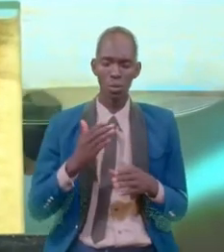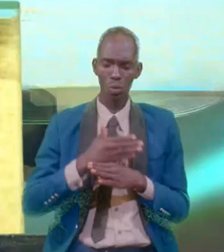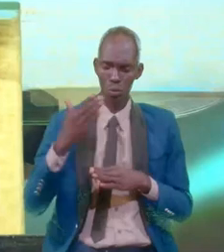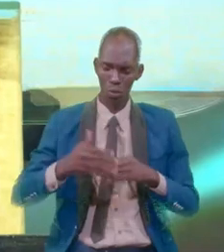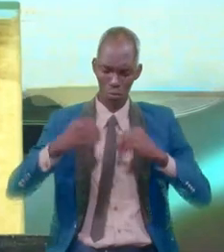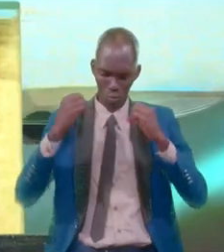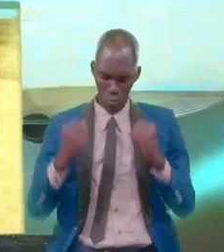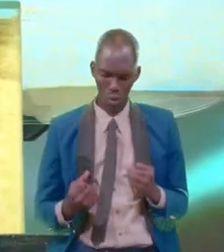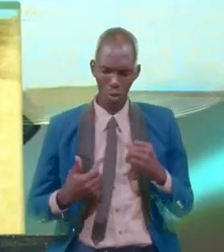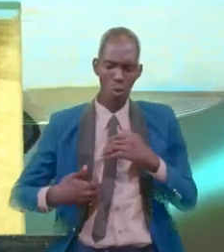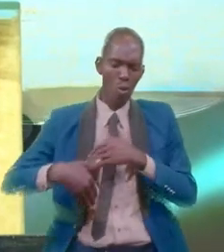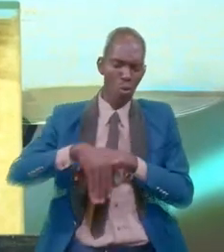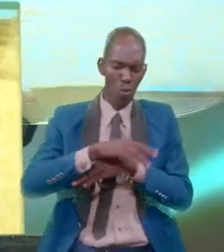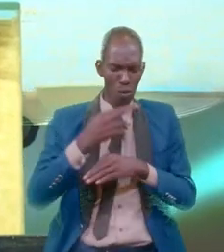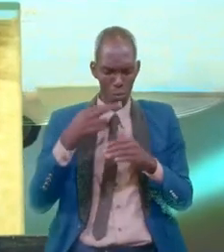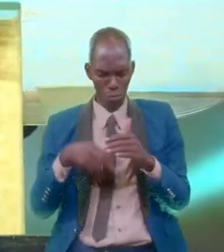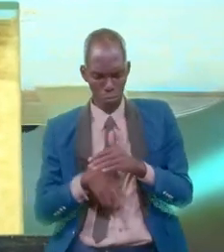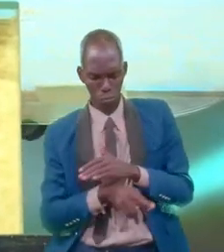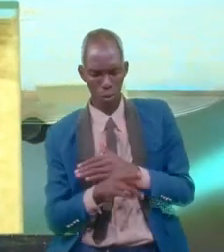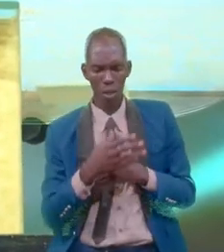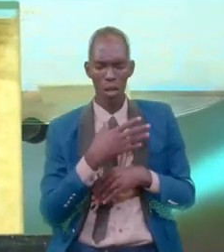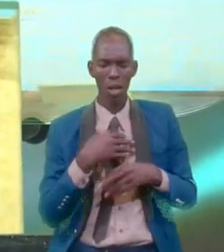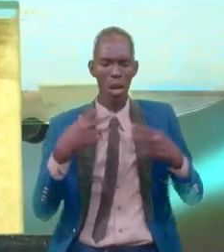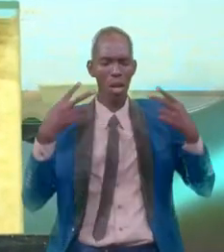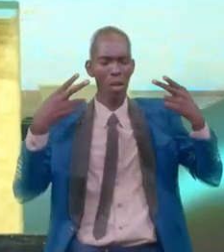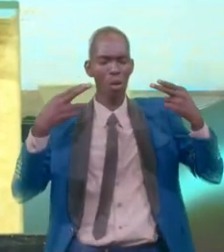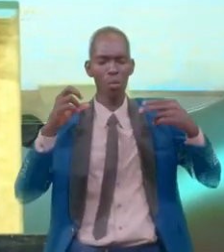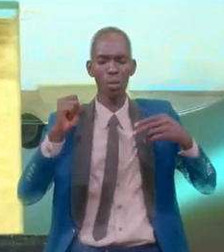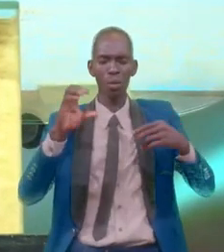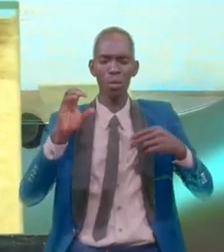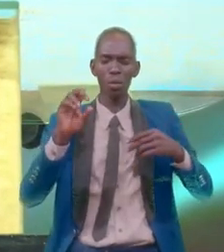sur les serpents et les scorpions. La puissance absolue